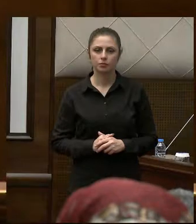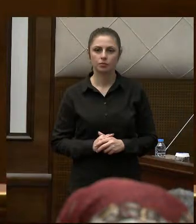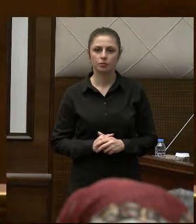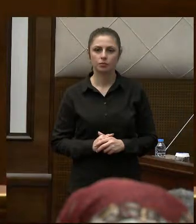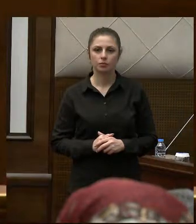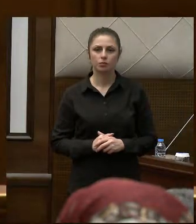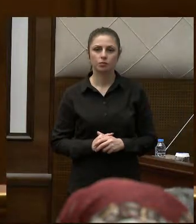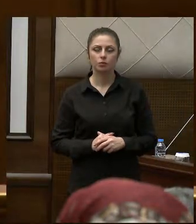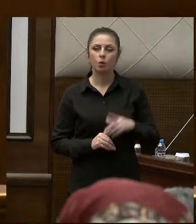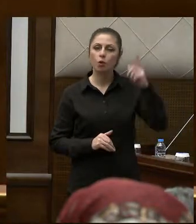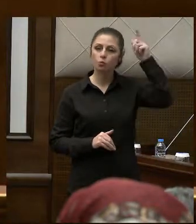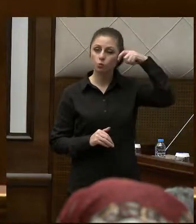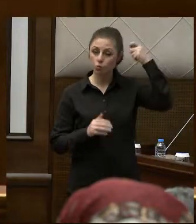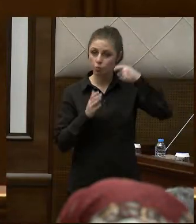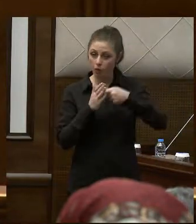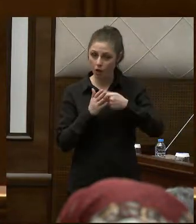muhtarlar